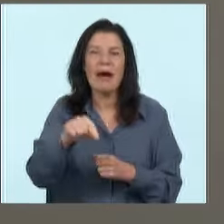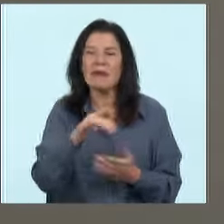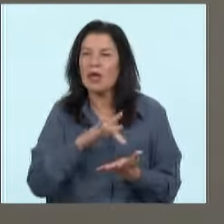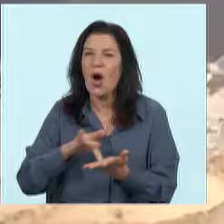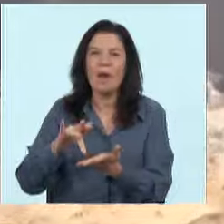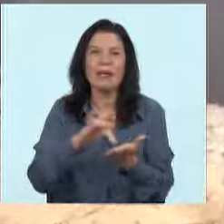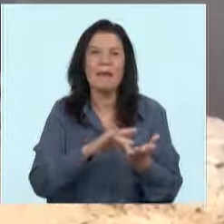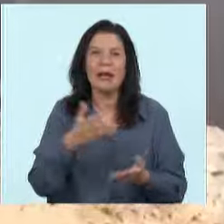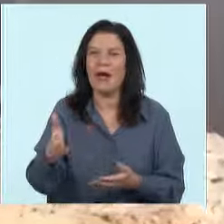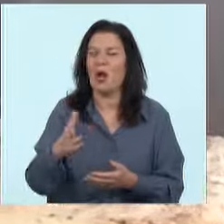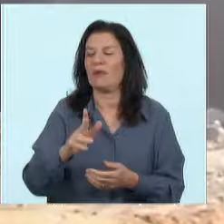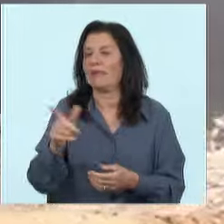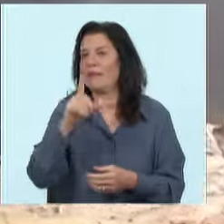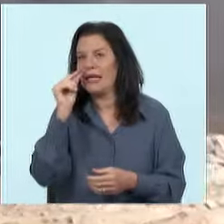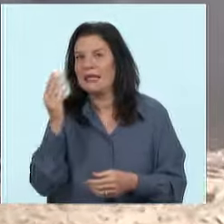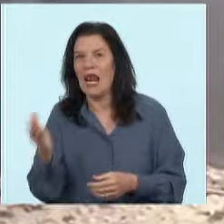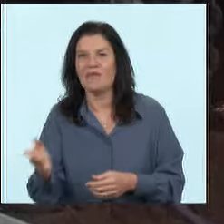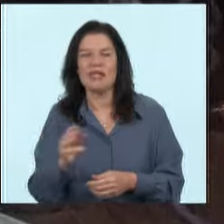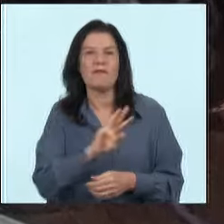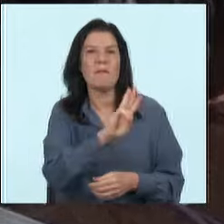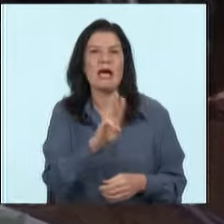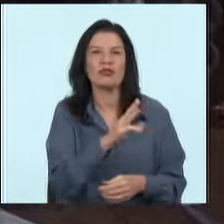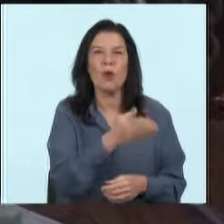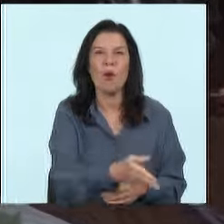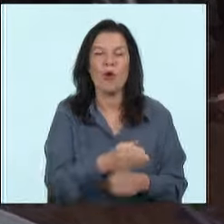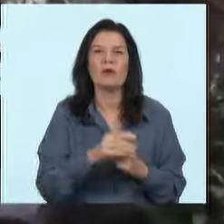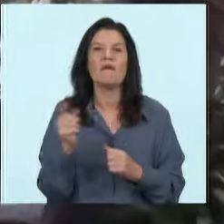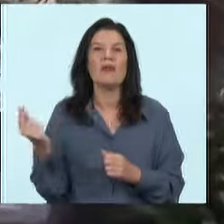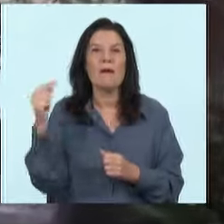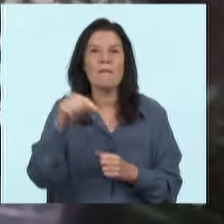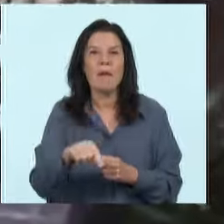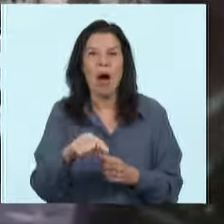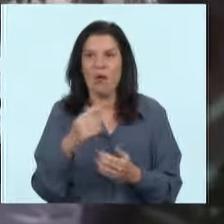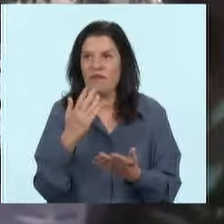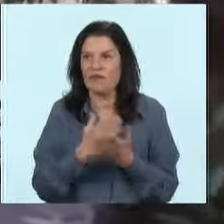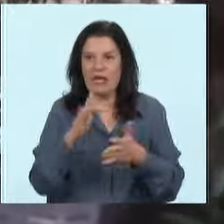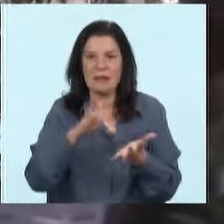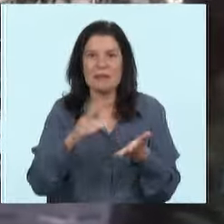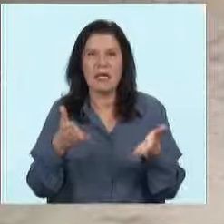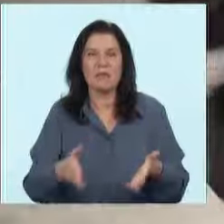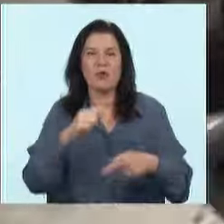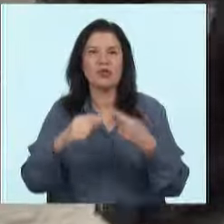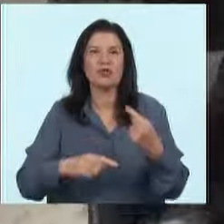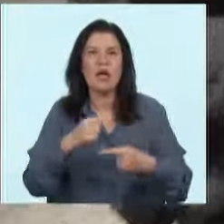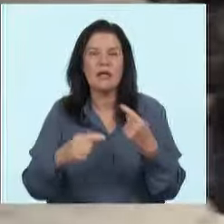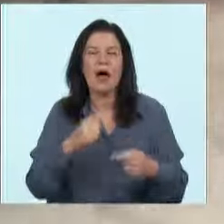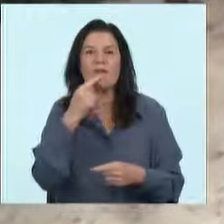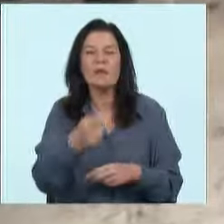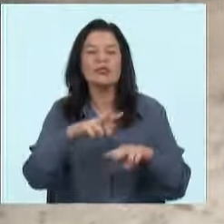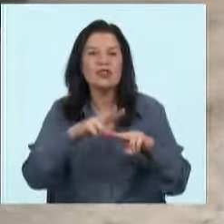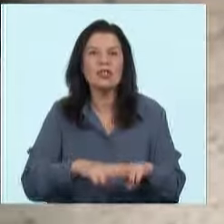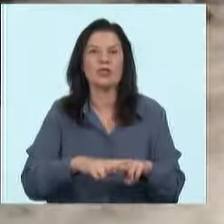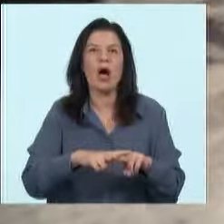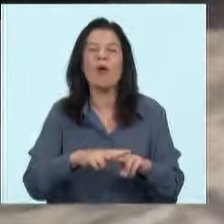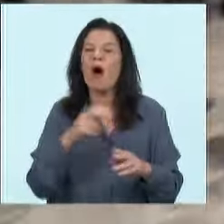אביב. הם פה כבר שנה שלמה ומבטיחים שישארו, עד שכבר לא נצטרך אותם שם. לפני שלושה שבועות עמדתי באיתור ופגע